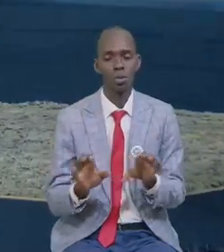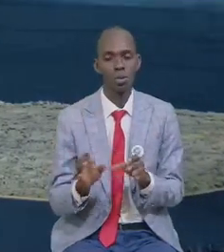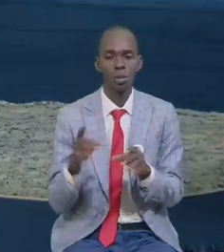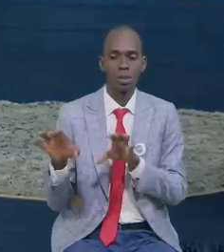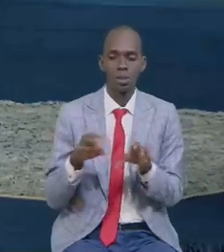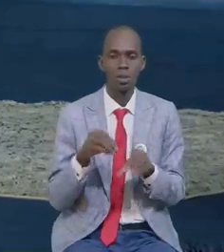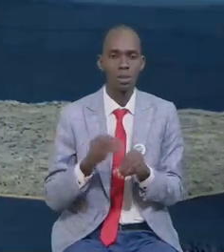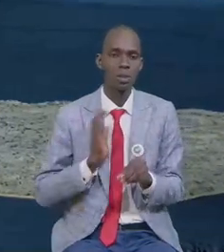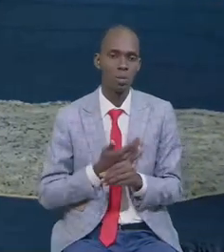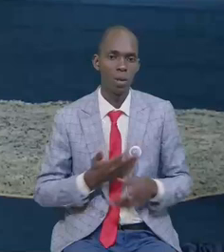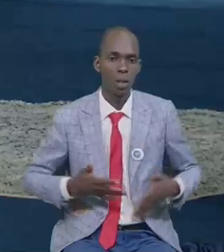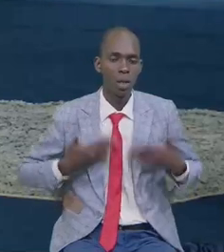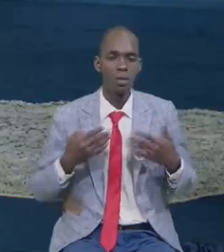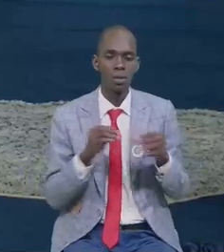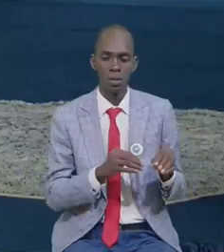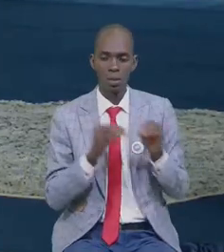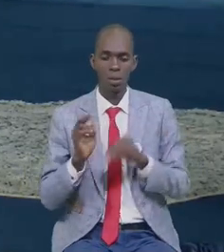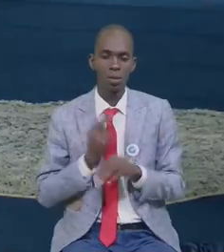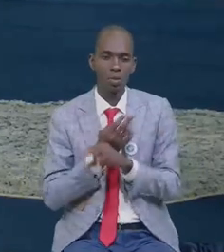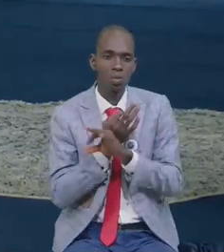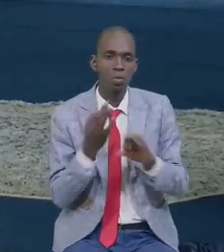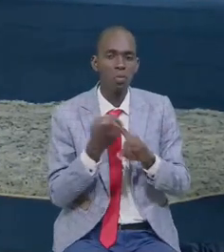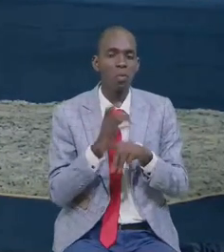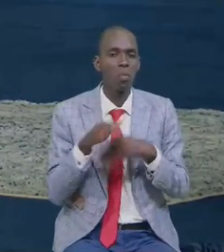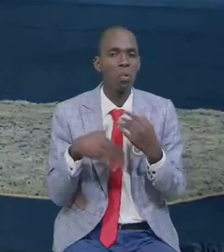elle nous affranchit de toute iniquité.